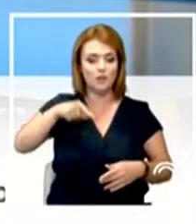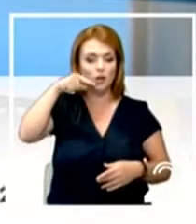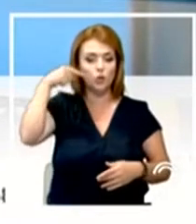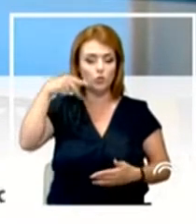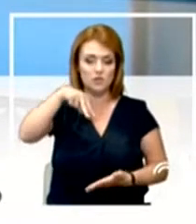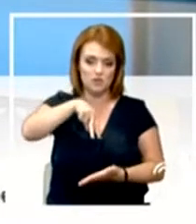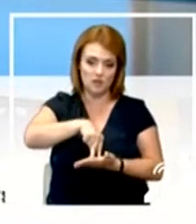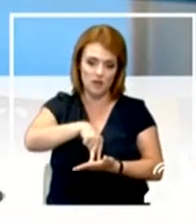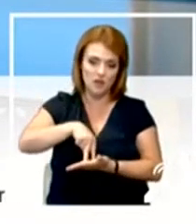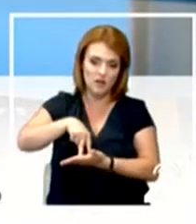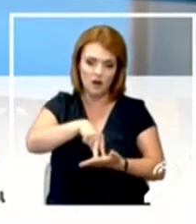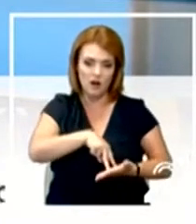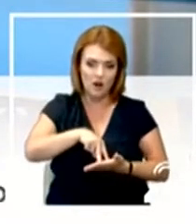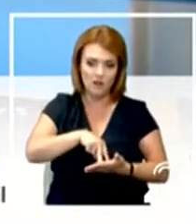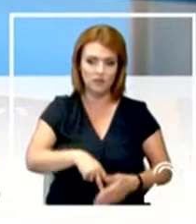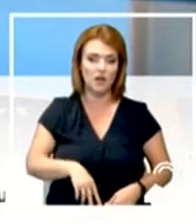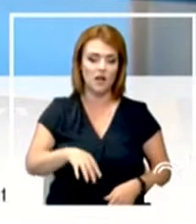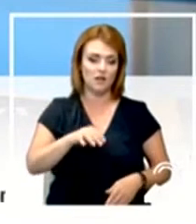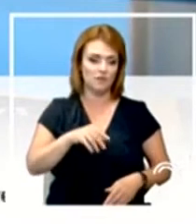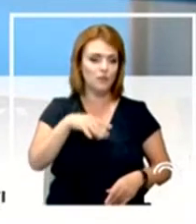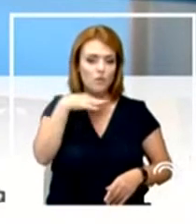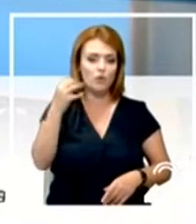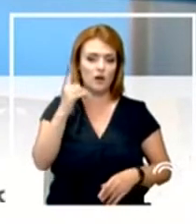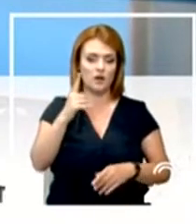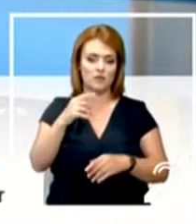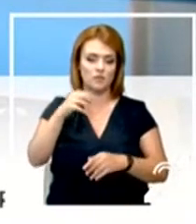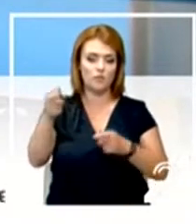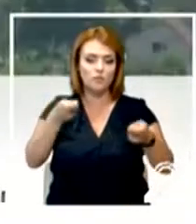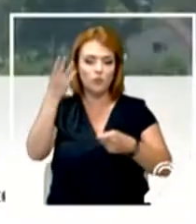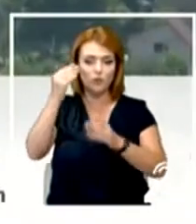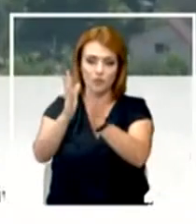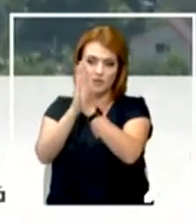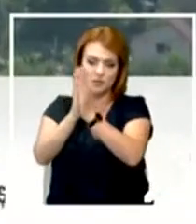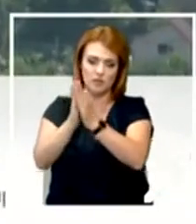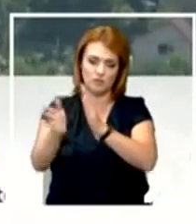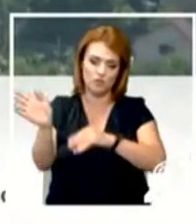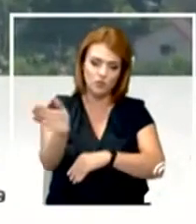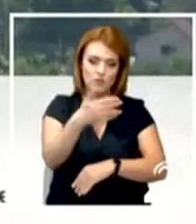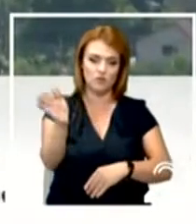Moldova, în pofida nenumăratelor apeluri de retragere.